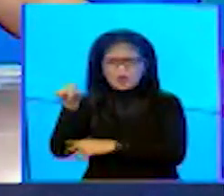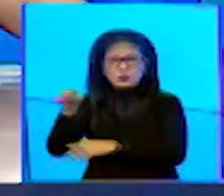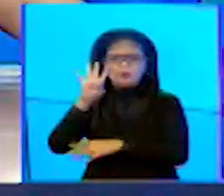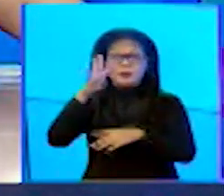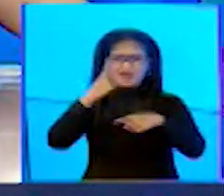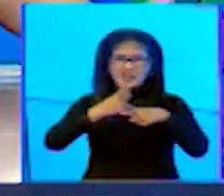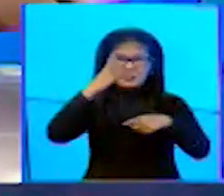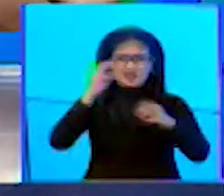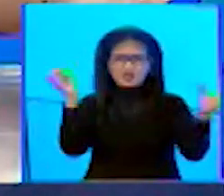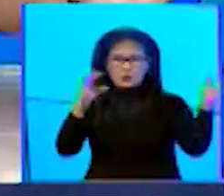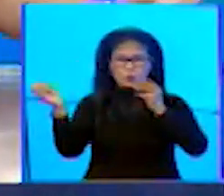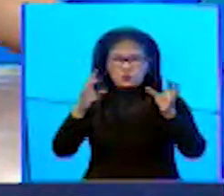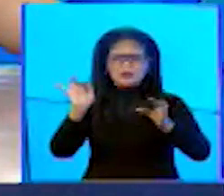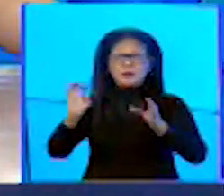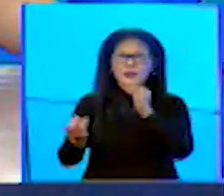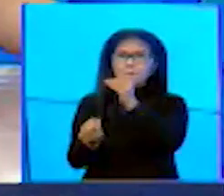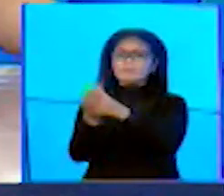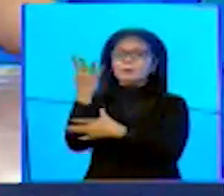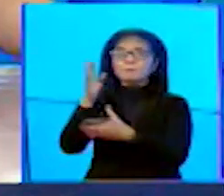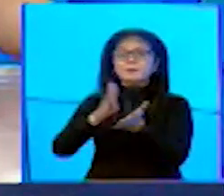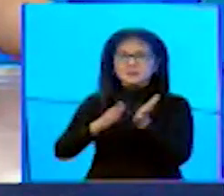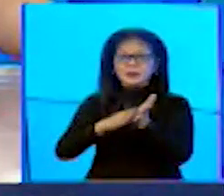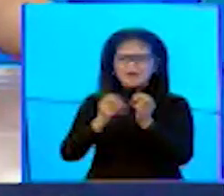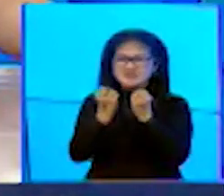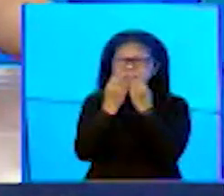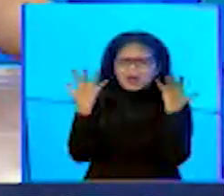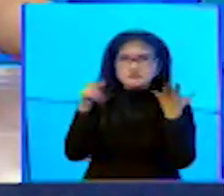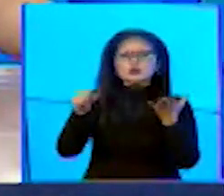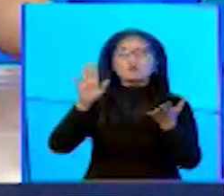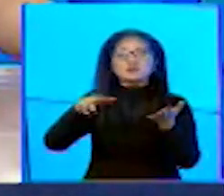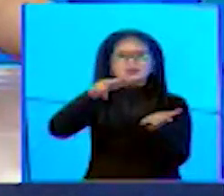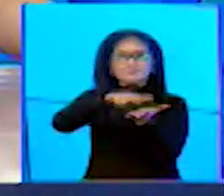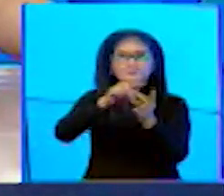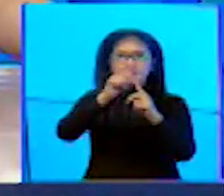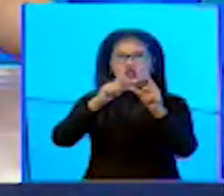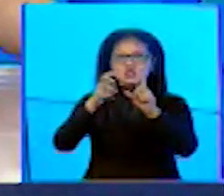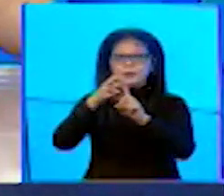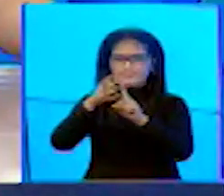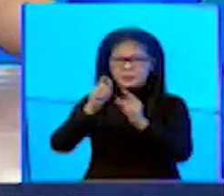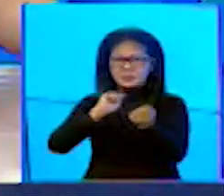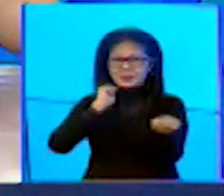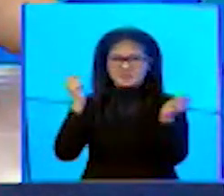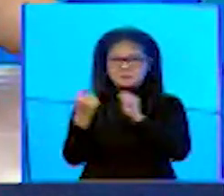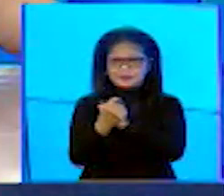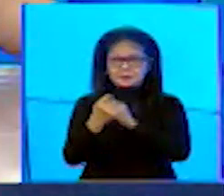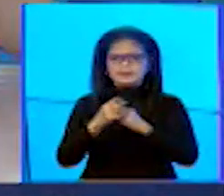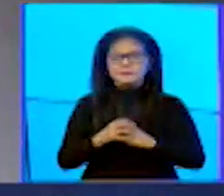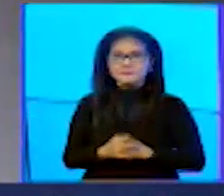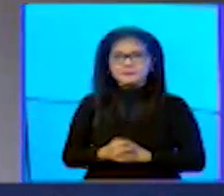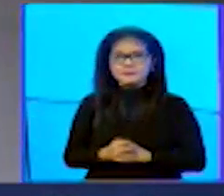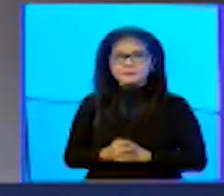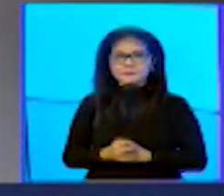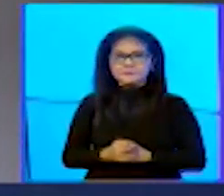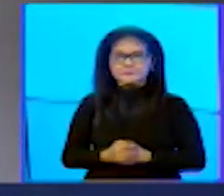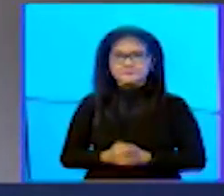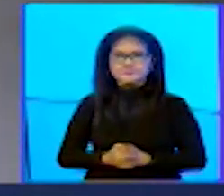pemicu yang jelas. Padahal saat ini, Jakarta masih menerapkan pembatasan sosial berskala besar atau PSBB transisi.